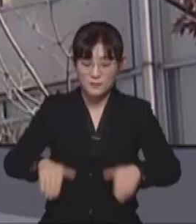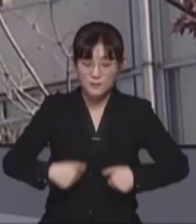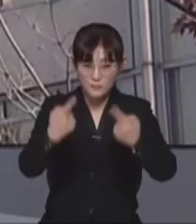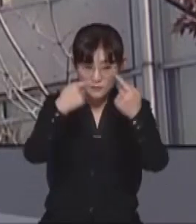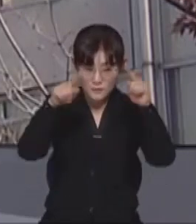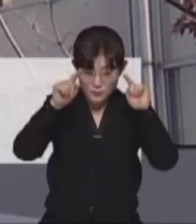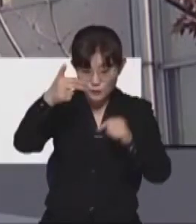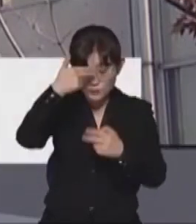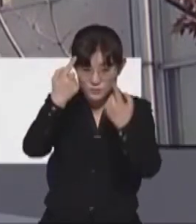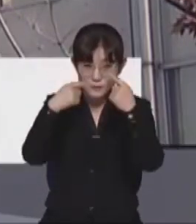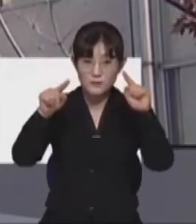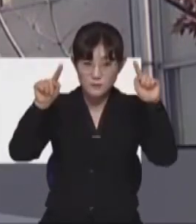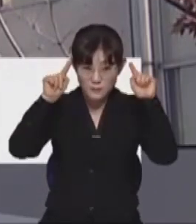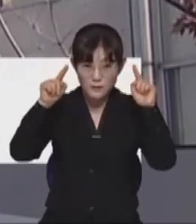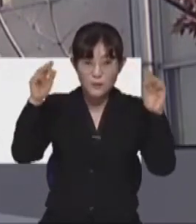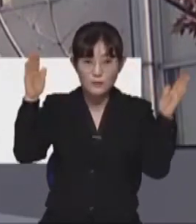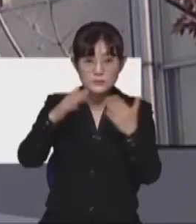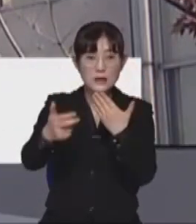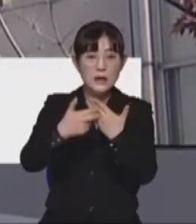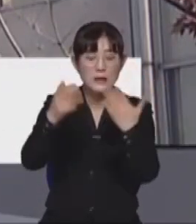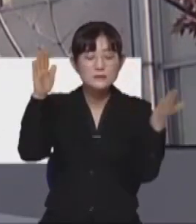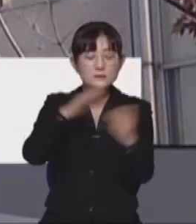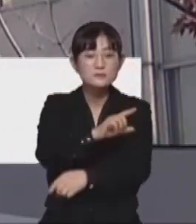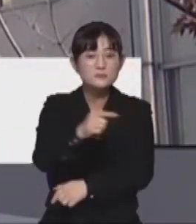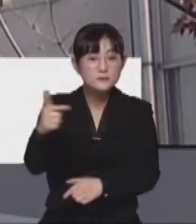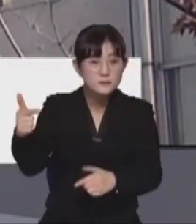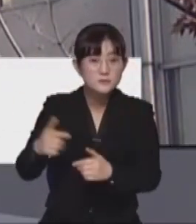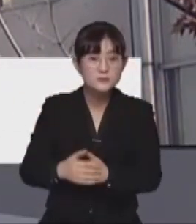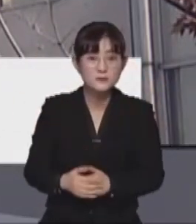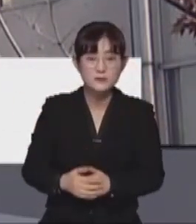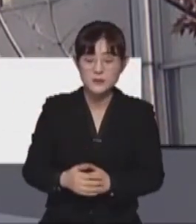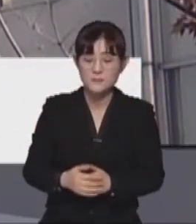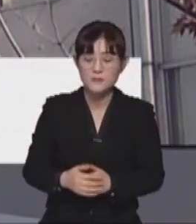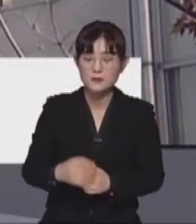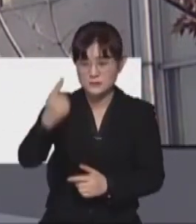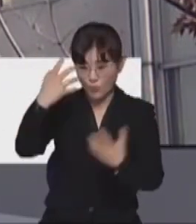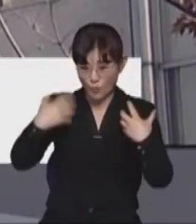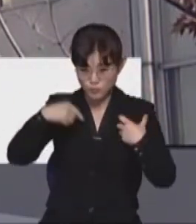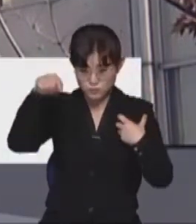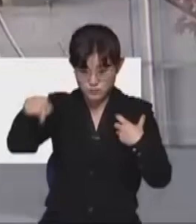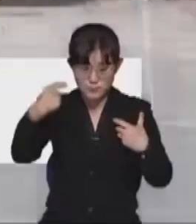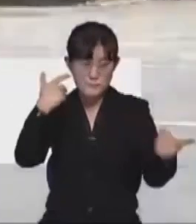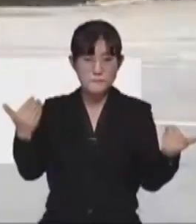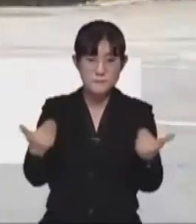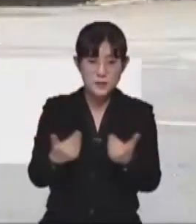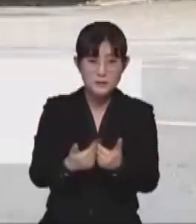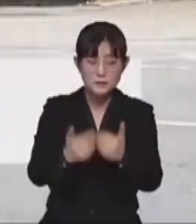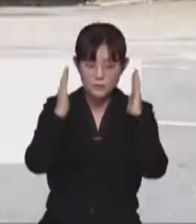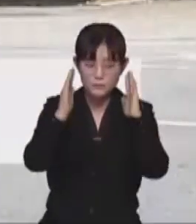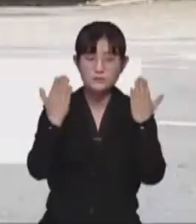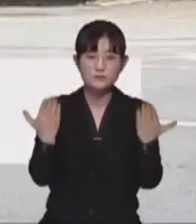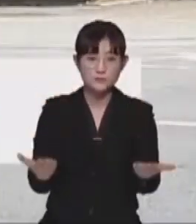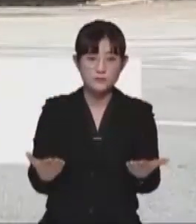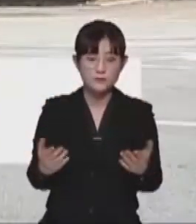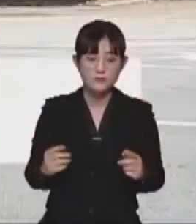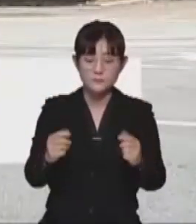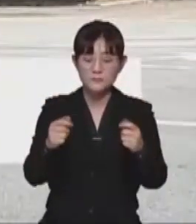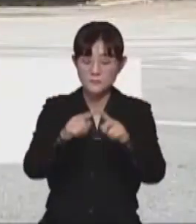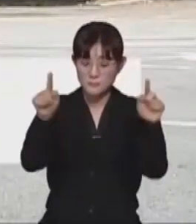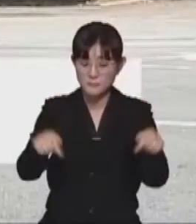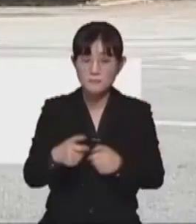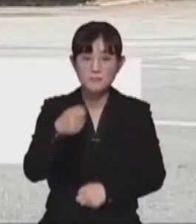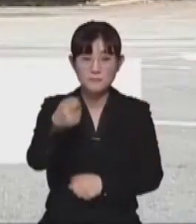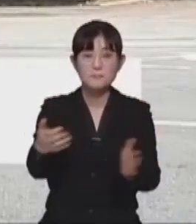전남대학교와 조선대학교 상당수 의대생들이 정부의 의대 정원 확대에 반발해 휴학계를 제출했습니다. 전남대는